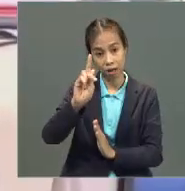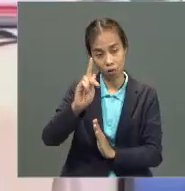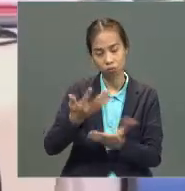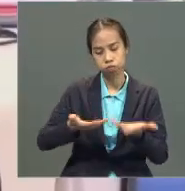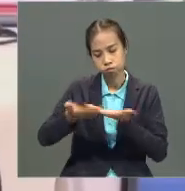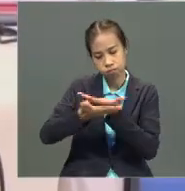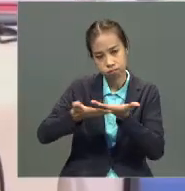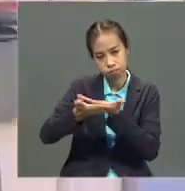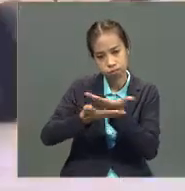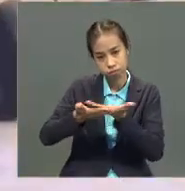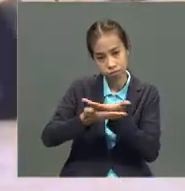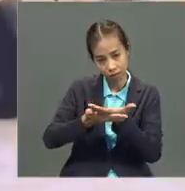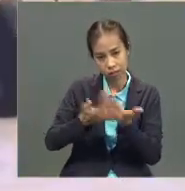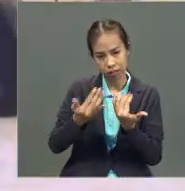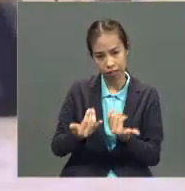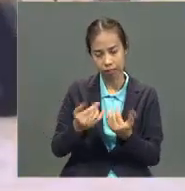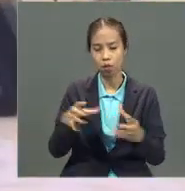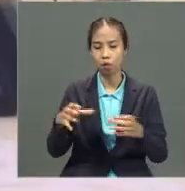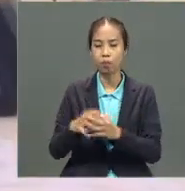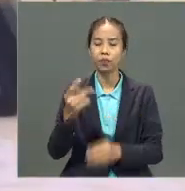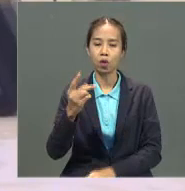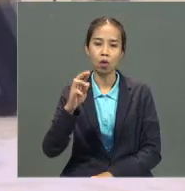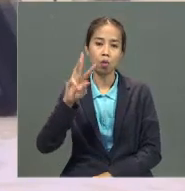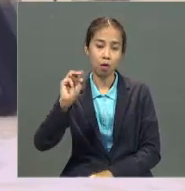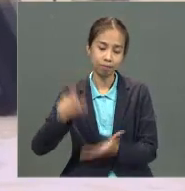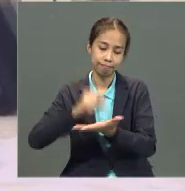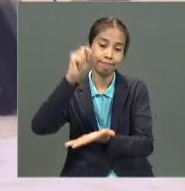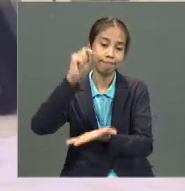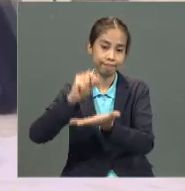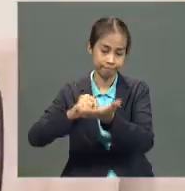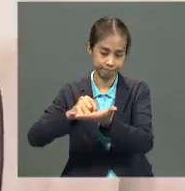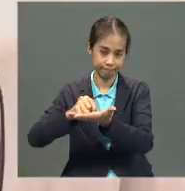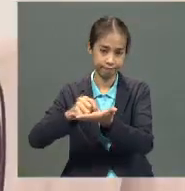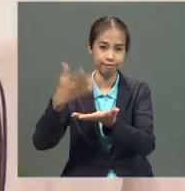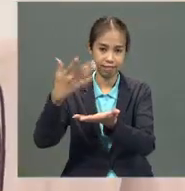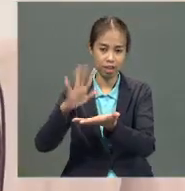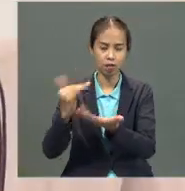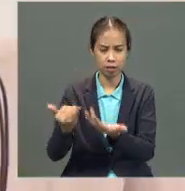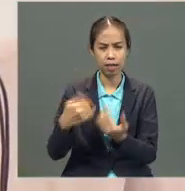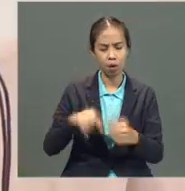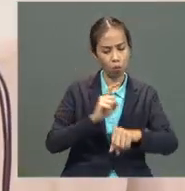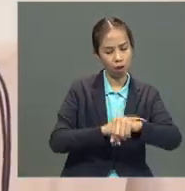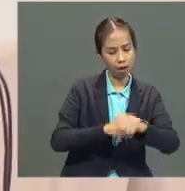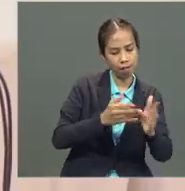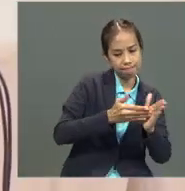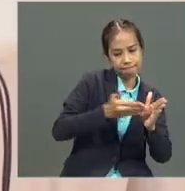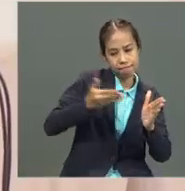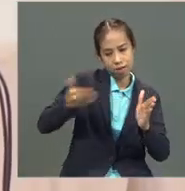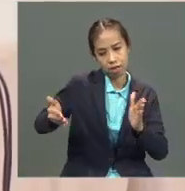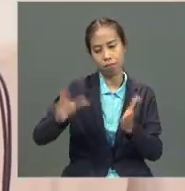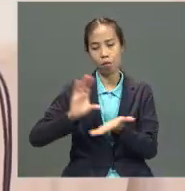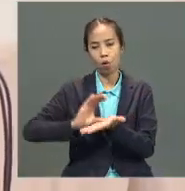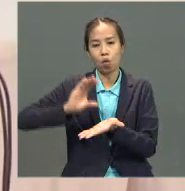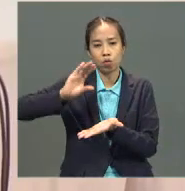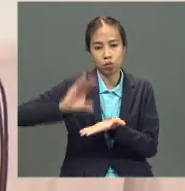นของกระทรวงมหาดไทยให้คณะรัฐมนตรีพิจารณาอนุมัติโดยให้มีการขยายเวลานะคะร่วมลงทุนโครงการ